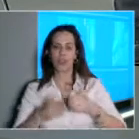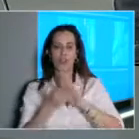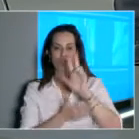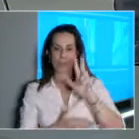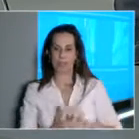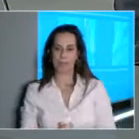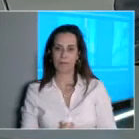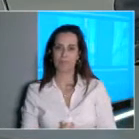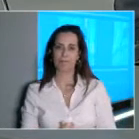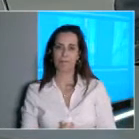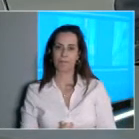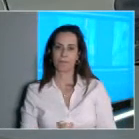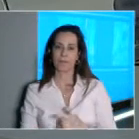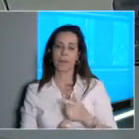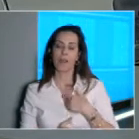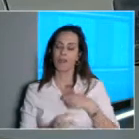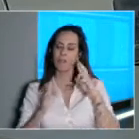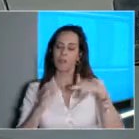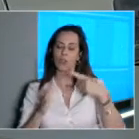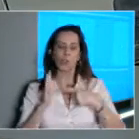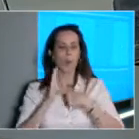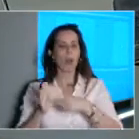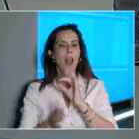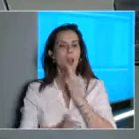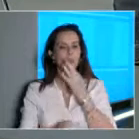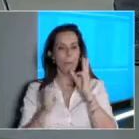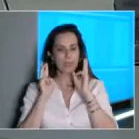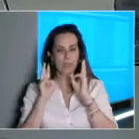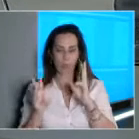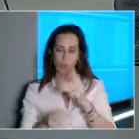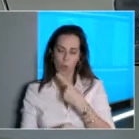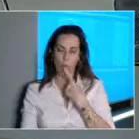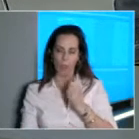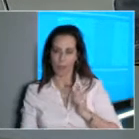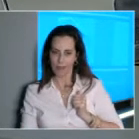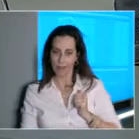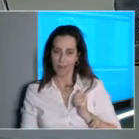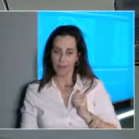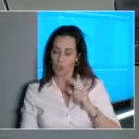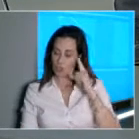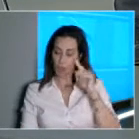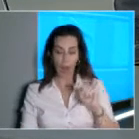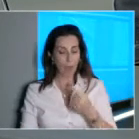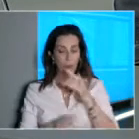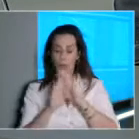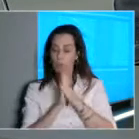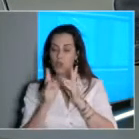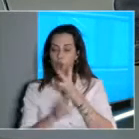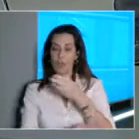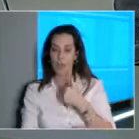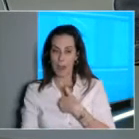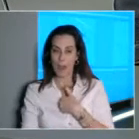שין 13. אני מקווה לשמש דוגמה לנוער בעיר, אומר שין, שידעו שלמרות כל מה שעובר